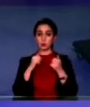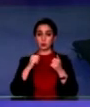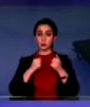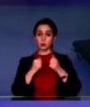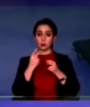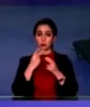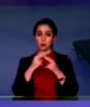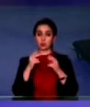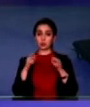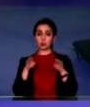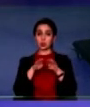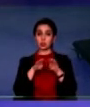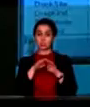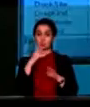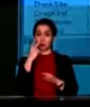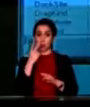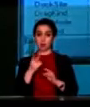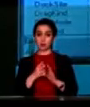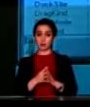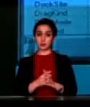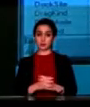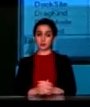solishtirib ko'ramiz.